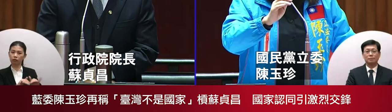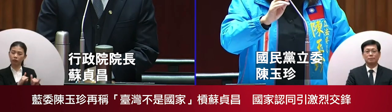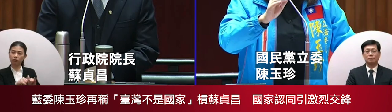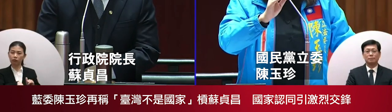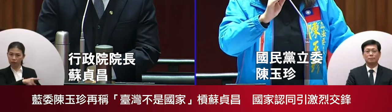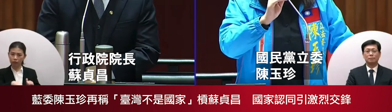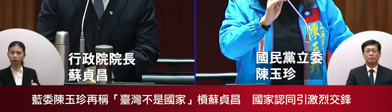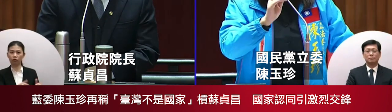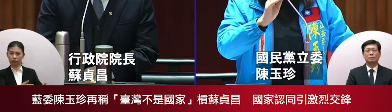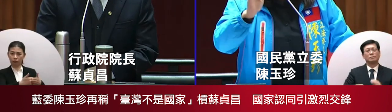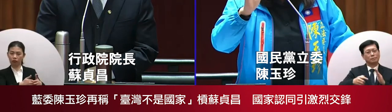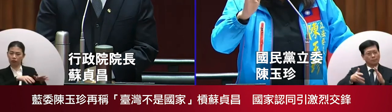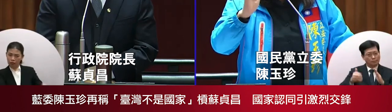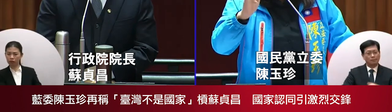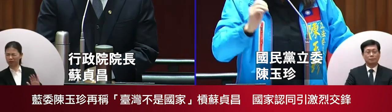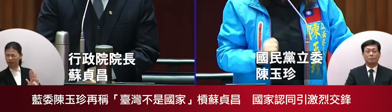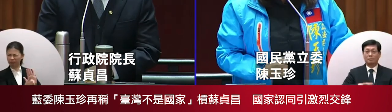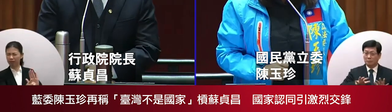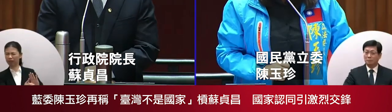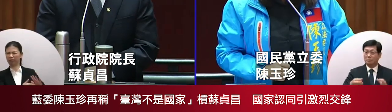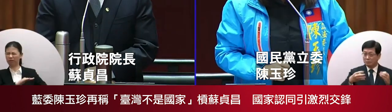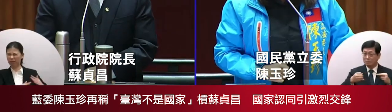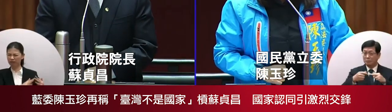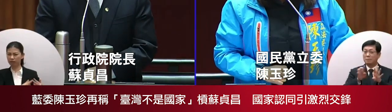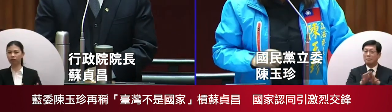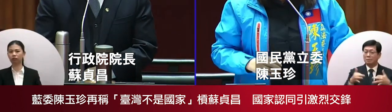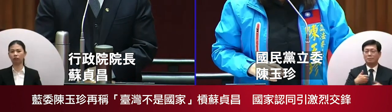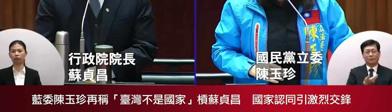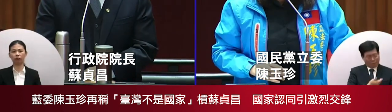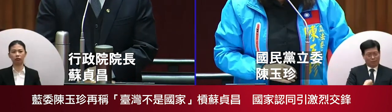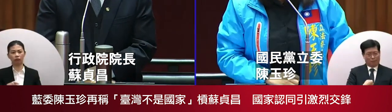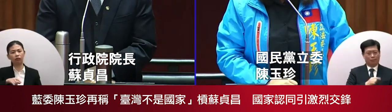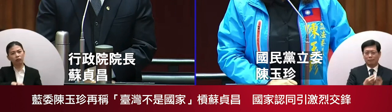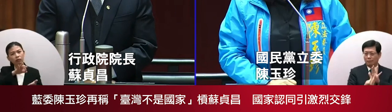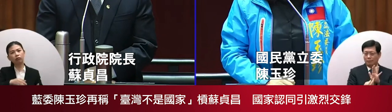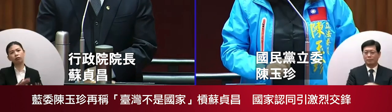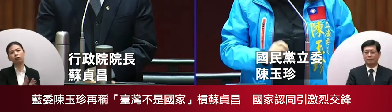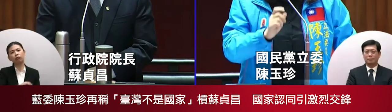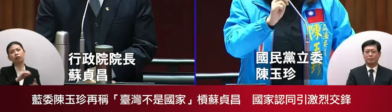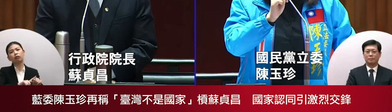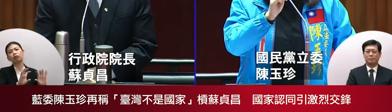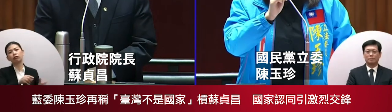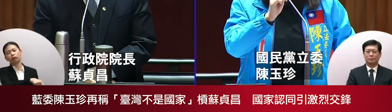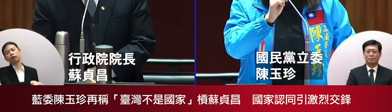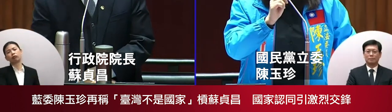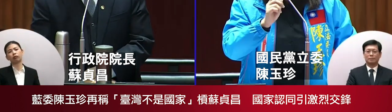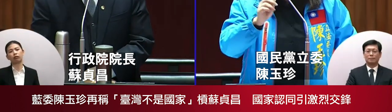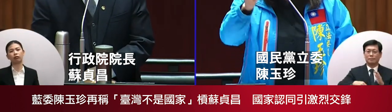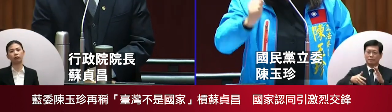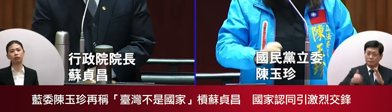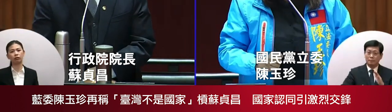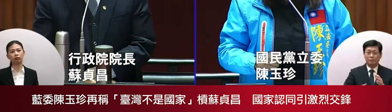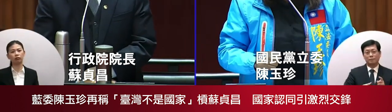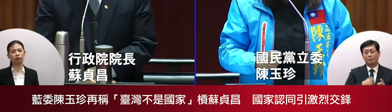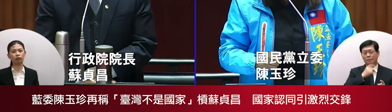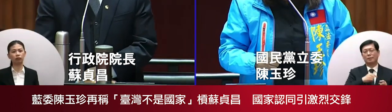血不愿意被中国并吞。 我们今天要讲金门的问题，请你让我讲。 讲的都是中国一方面的。 院长，你